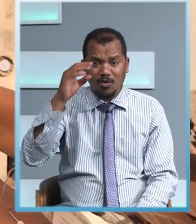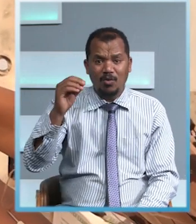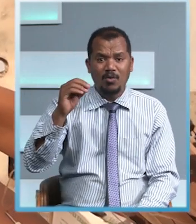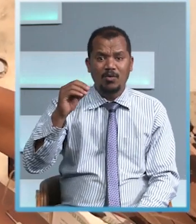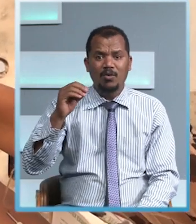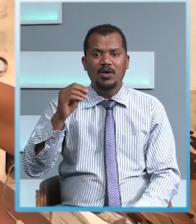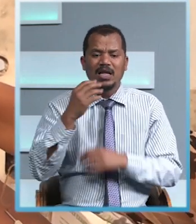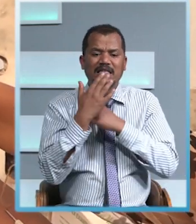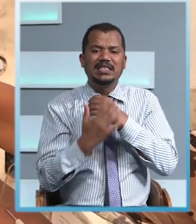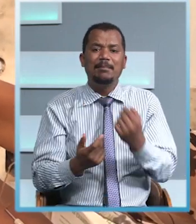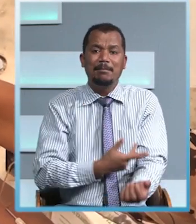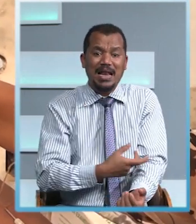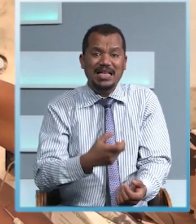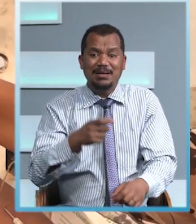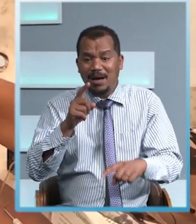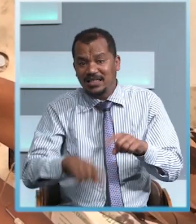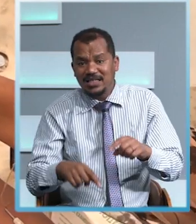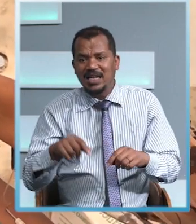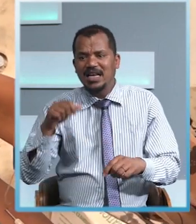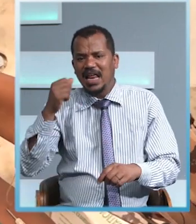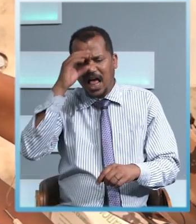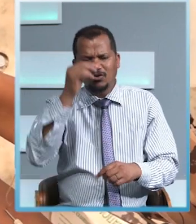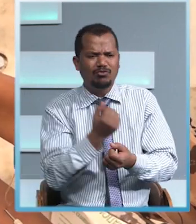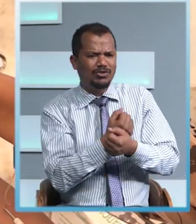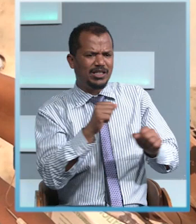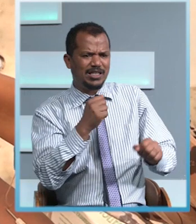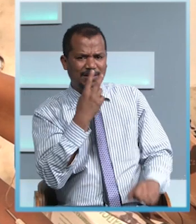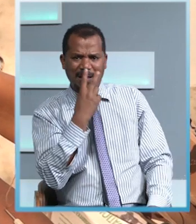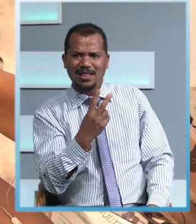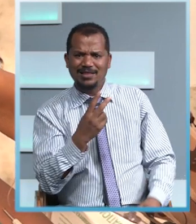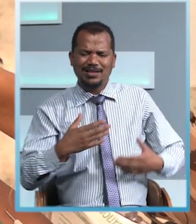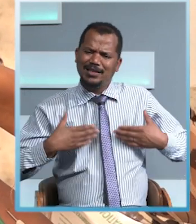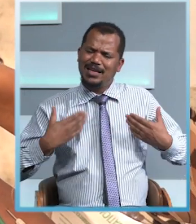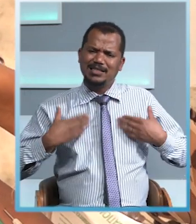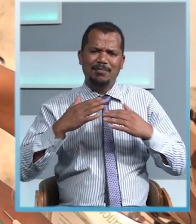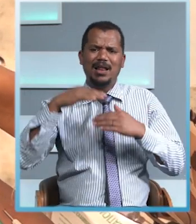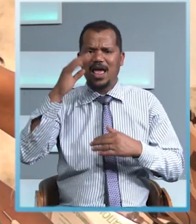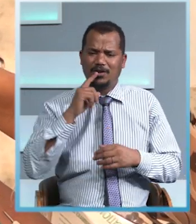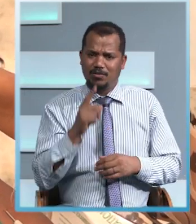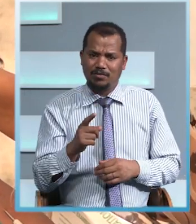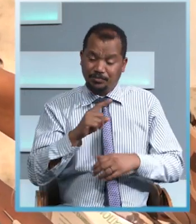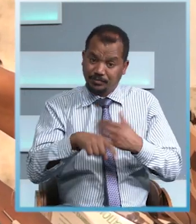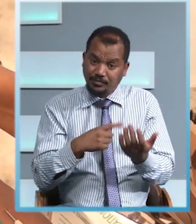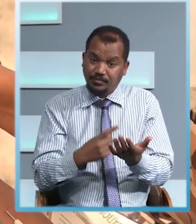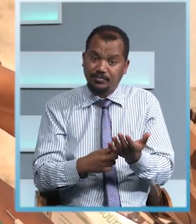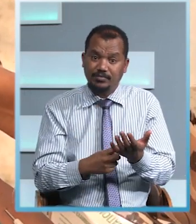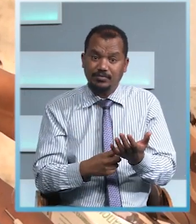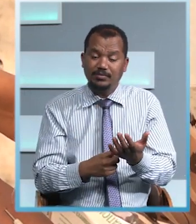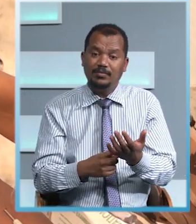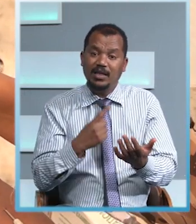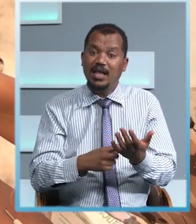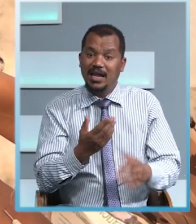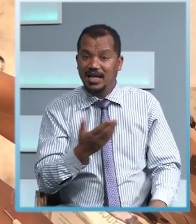ማንኛውም ሰው ደም መለገስ ባንቺ ደም ሌላ ሰው ሲድን ማየት ራሱ ከደስታም በላይ ነው።